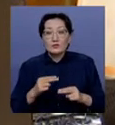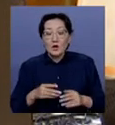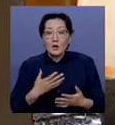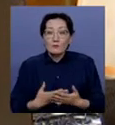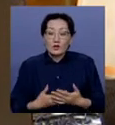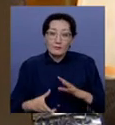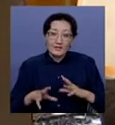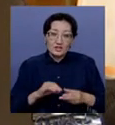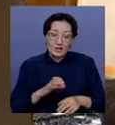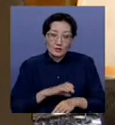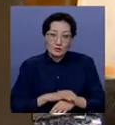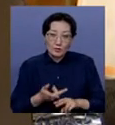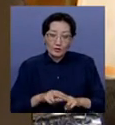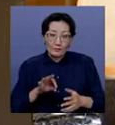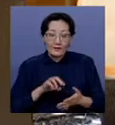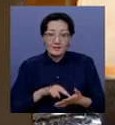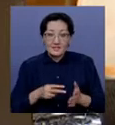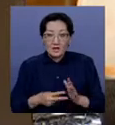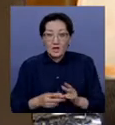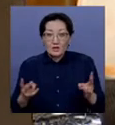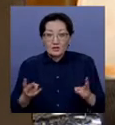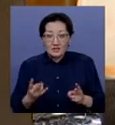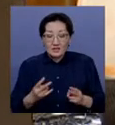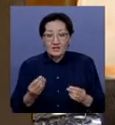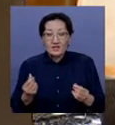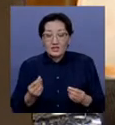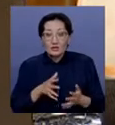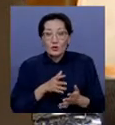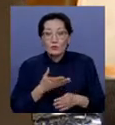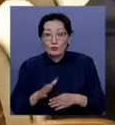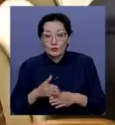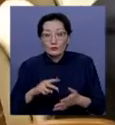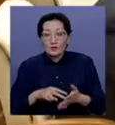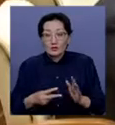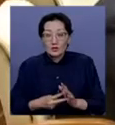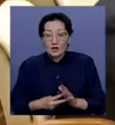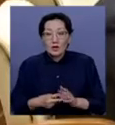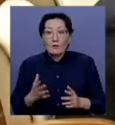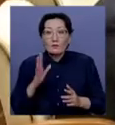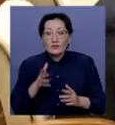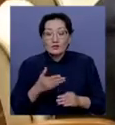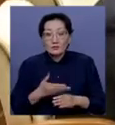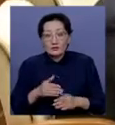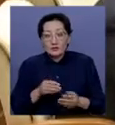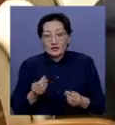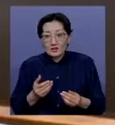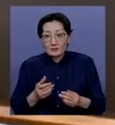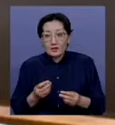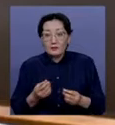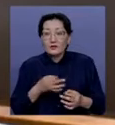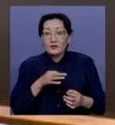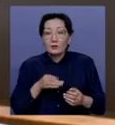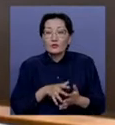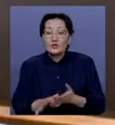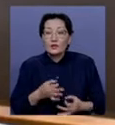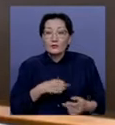болжамды нәтижелерін анықтап, бұл мақсаттарға қажетті қаражатты бөлуді көздейміз. 5 жыл бұрын бөлінген қаржы неліктен кәдеге жаратылмай